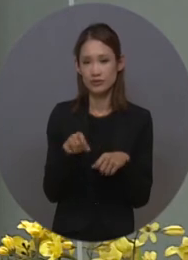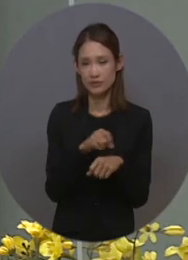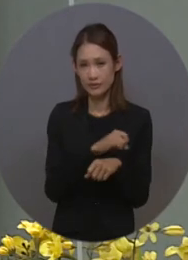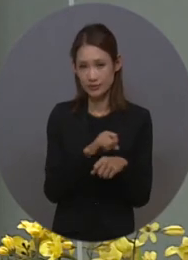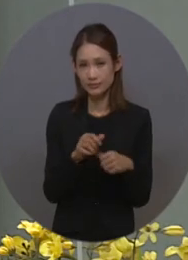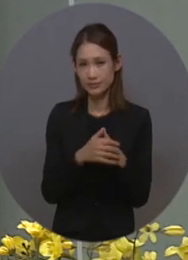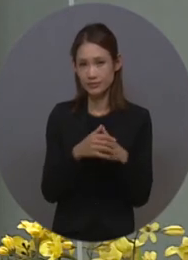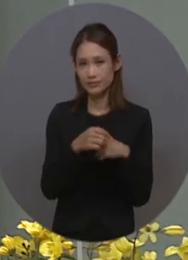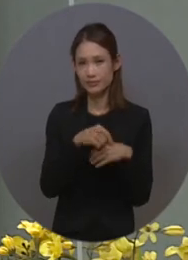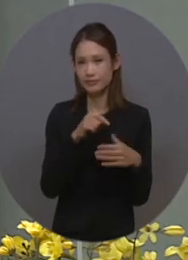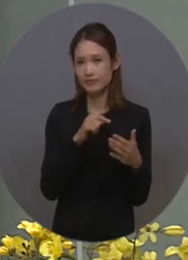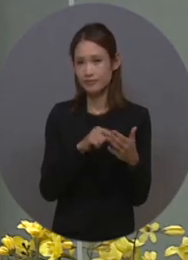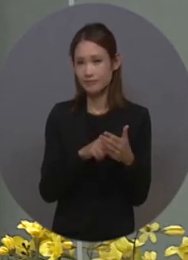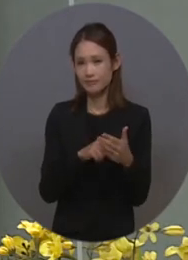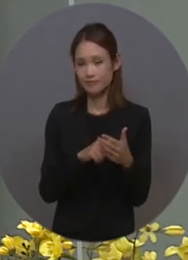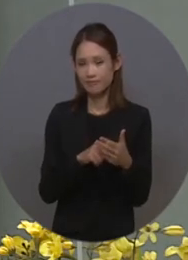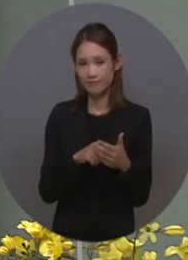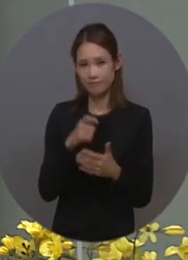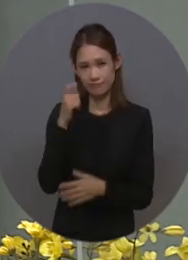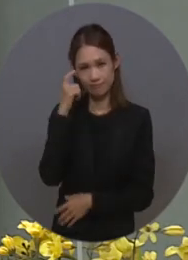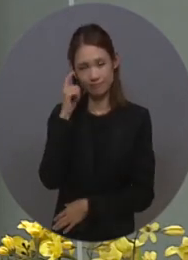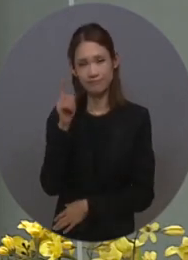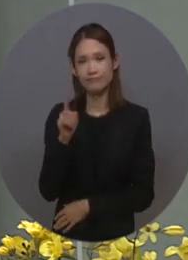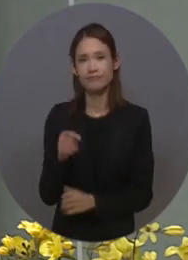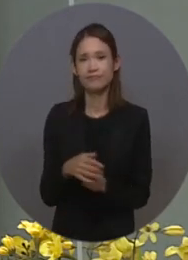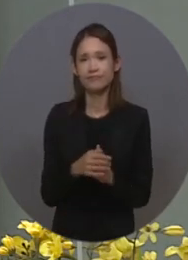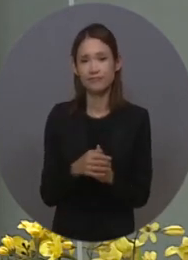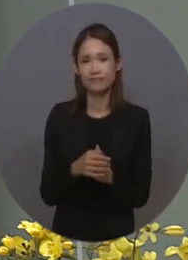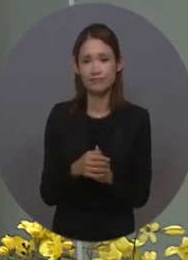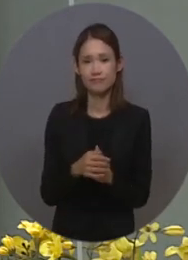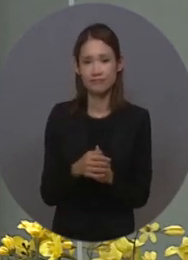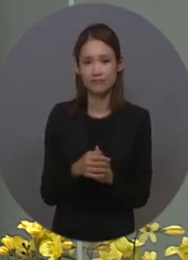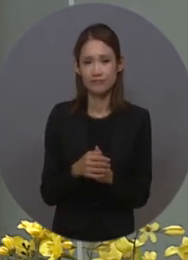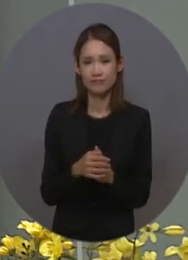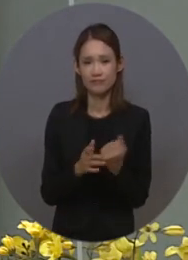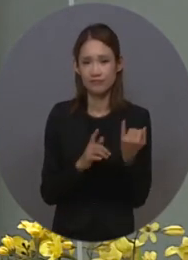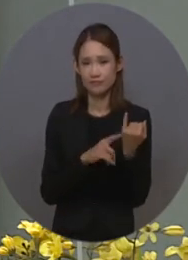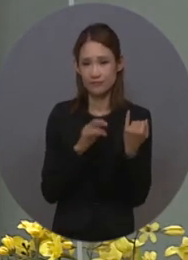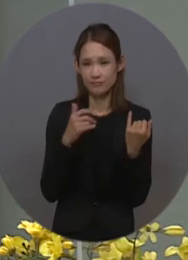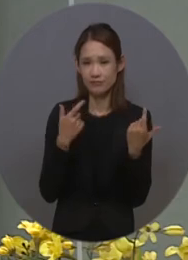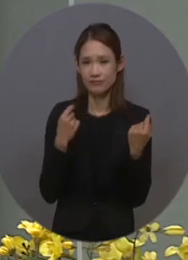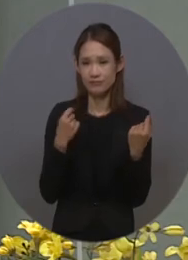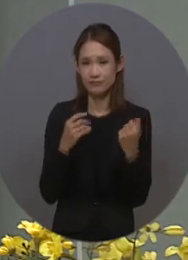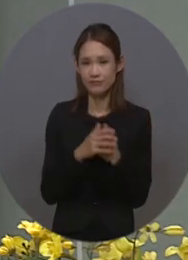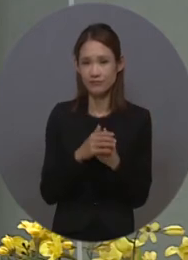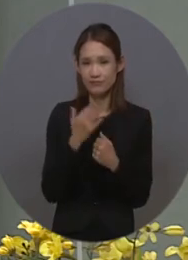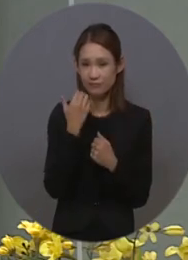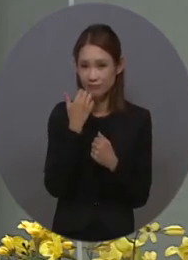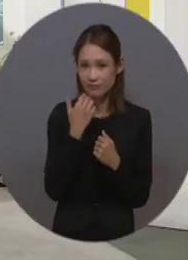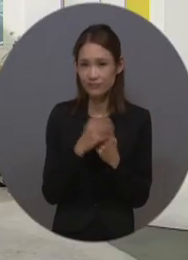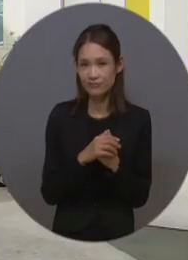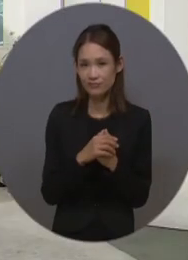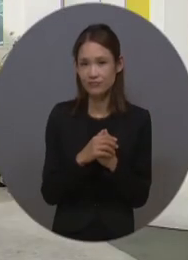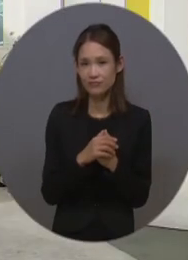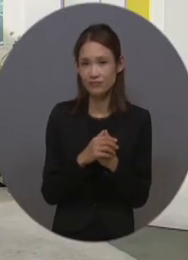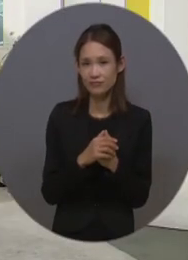보면 특별히 또 마음 가는 분이 있다고 얘기 들었어요. 며느리하고 이름이 똑같은 국회의원이 예. 있다고 그러는데 어떤 예. 분이세요? 잘 아시지만 이제